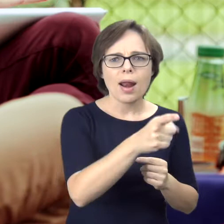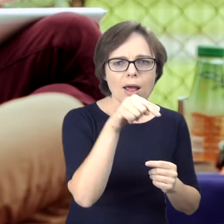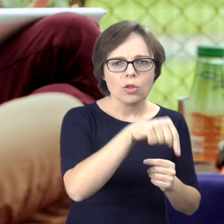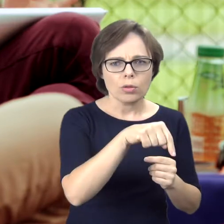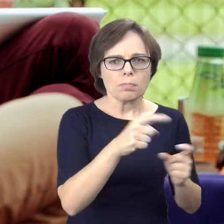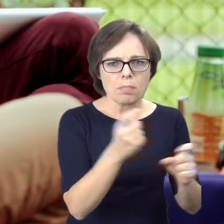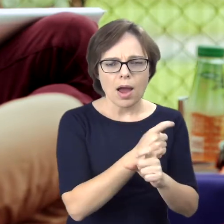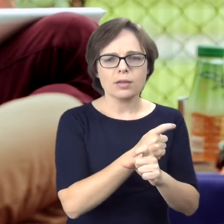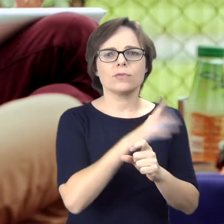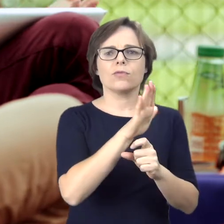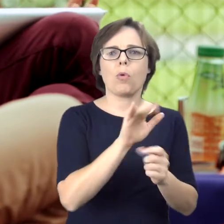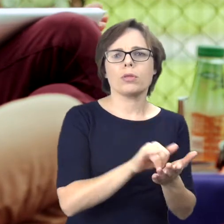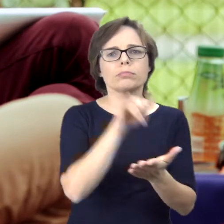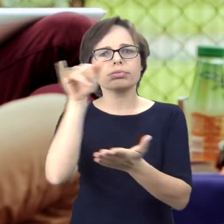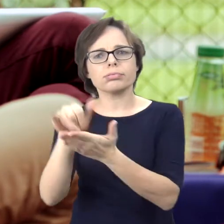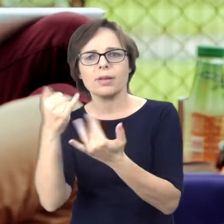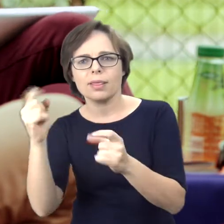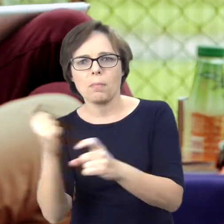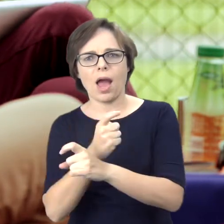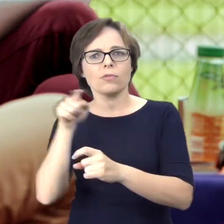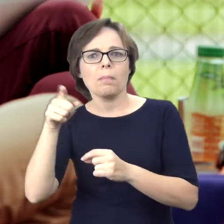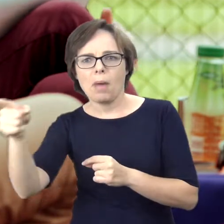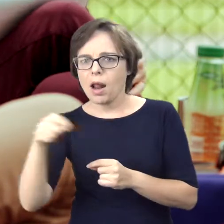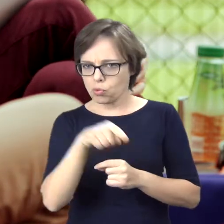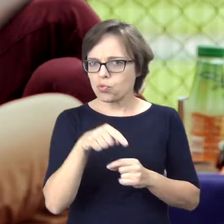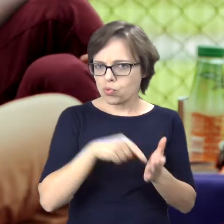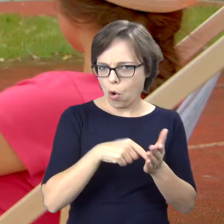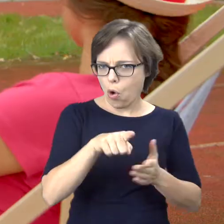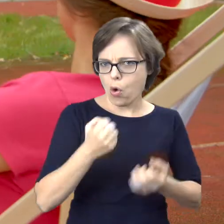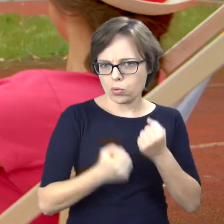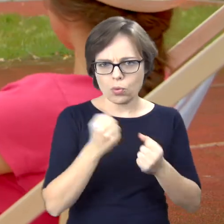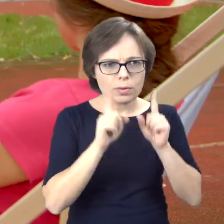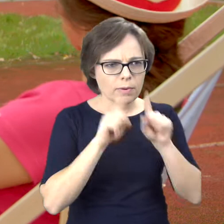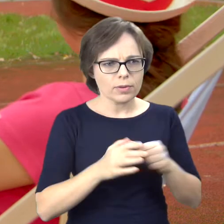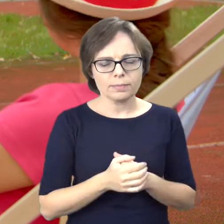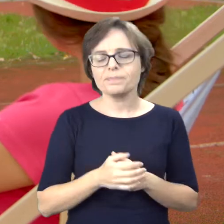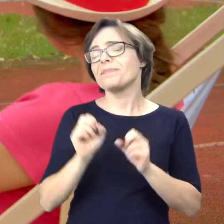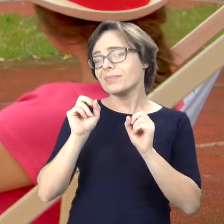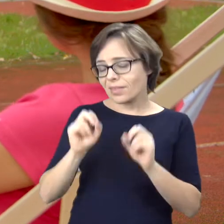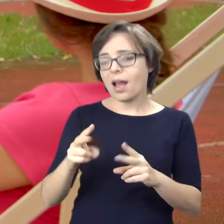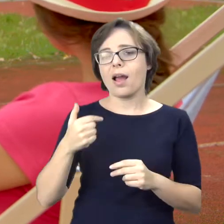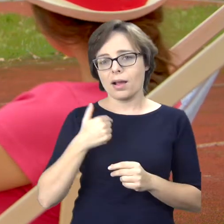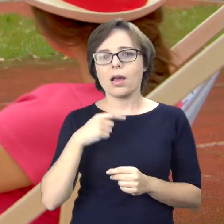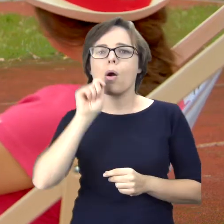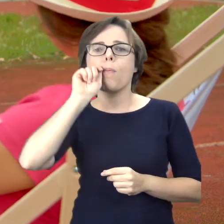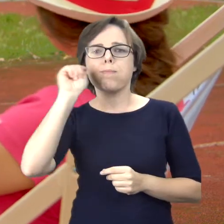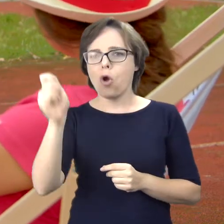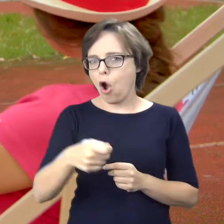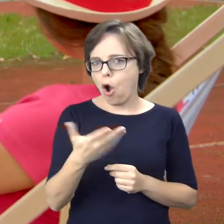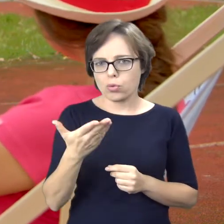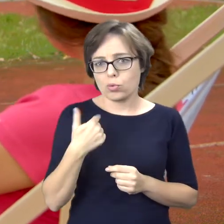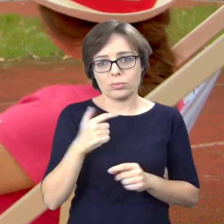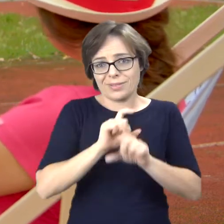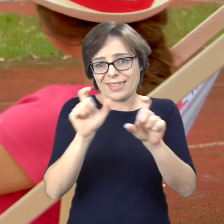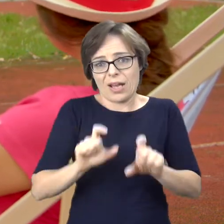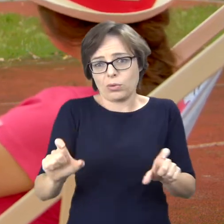danym kraju i no tego wszystkiego, to jest wielka trudność, wiesz. No, no tak, ja wyruszyłem, wiesz, wielką podróż i byłem praktycznie